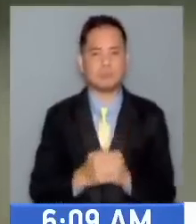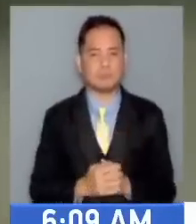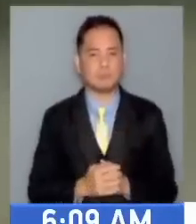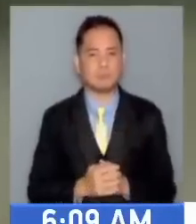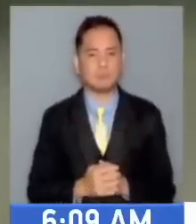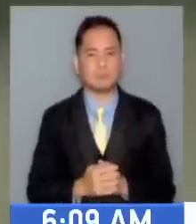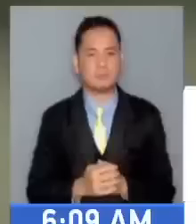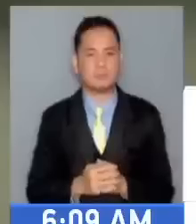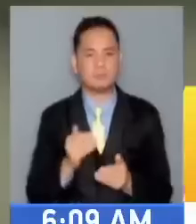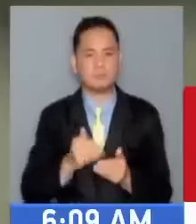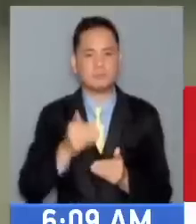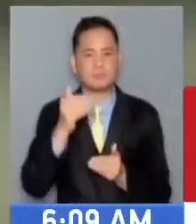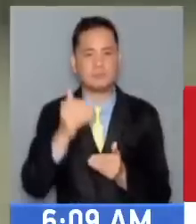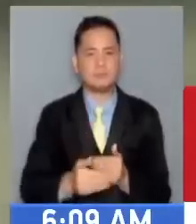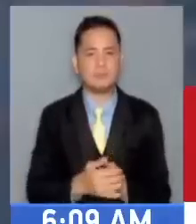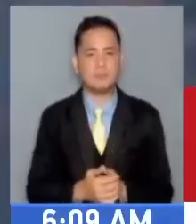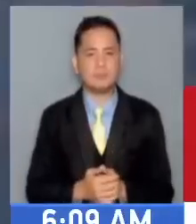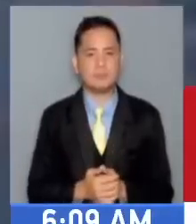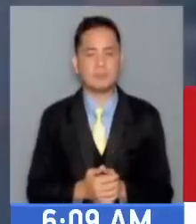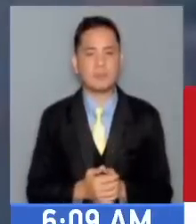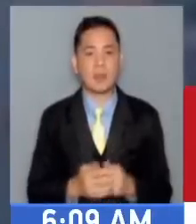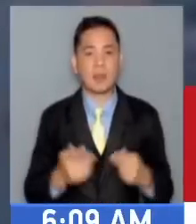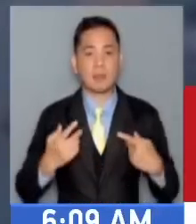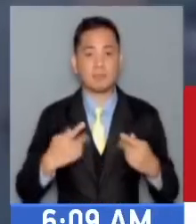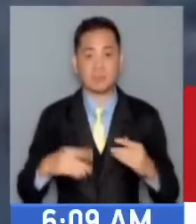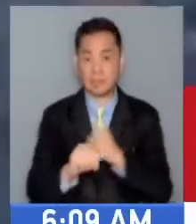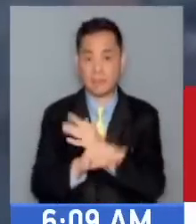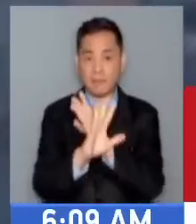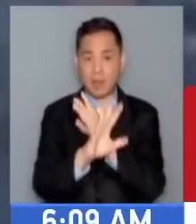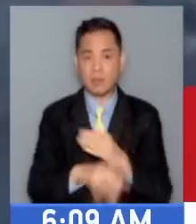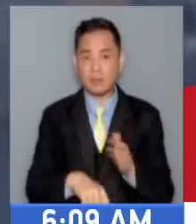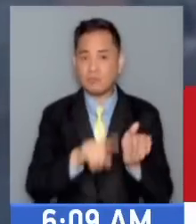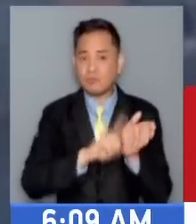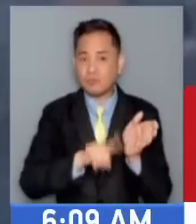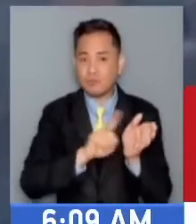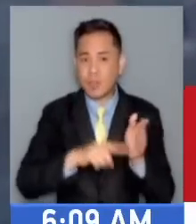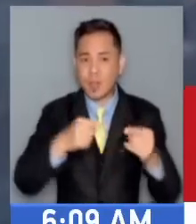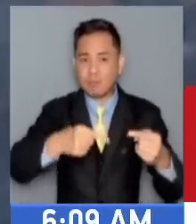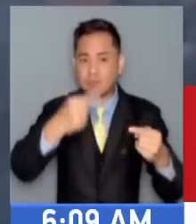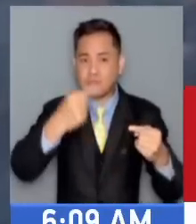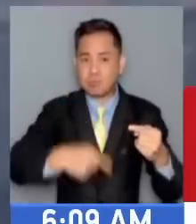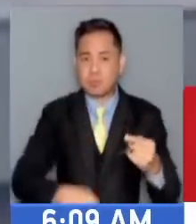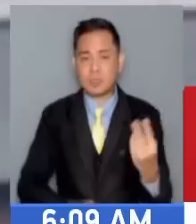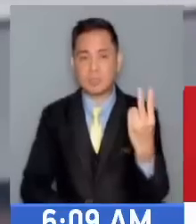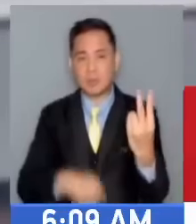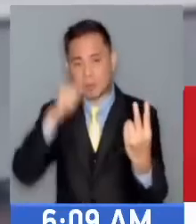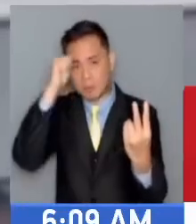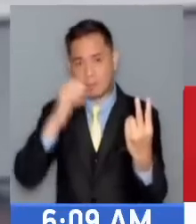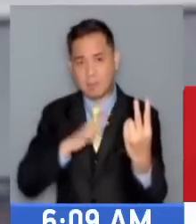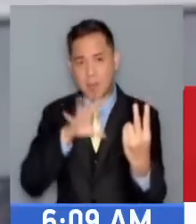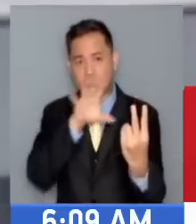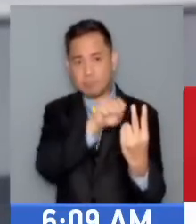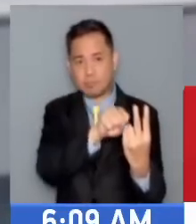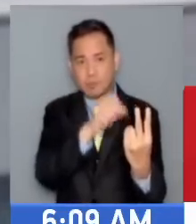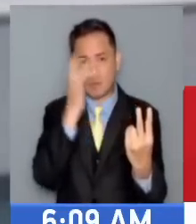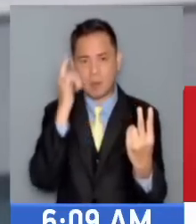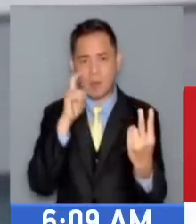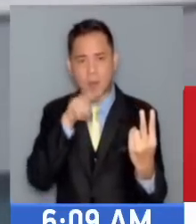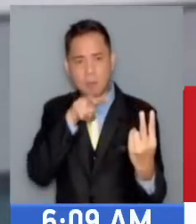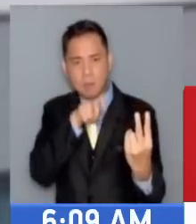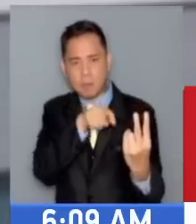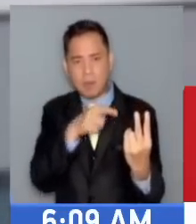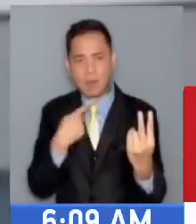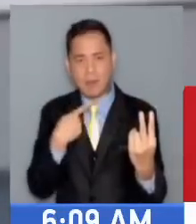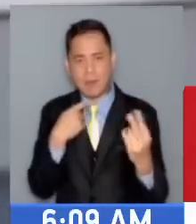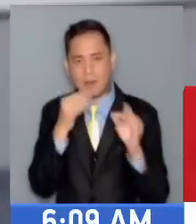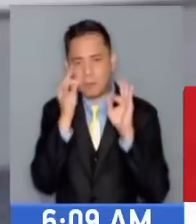Naaresto sa Sirawan Checkpoint sa Davao City ang dalawang lalaki matapos makitaan ng hinihinalang Shabu ang sinasakyan nilang SUV.